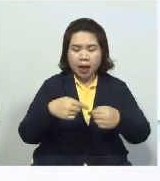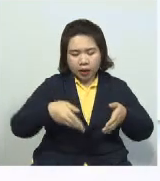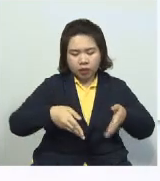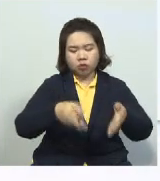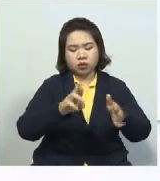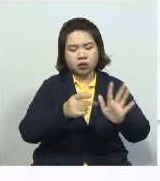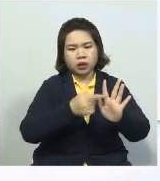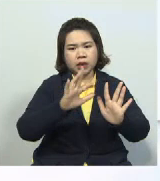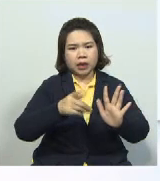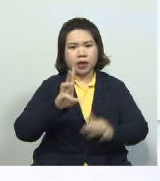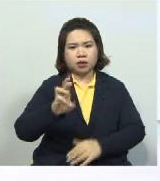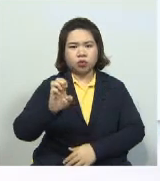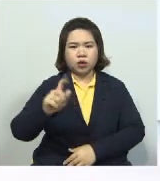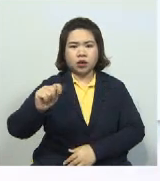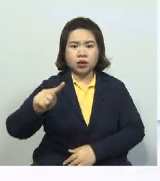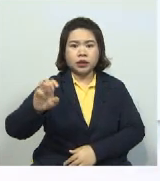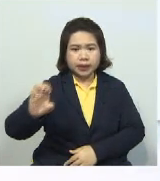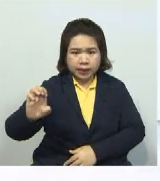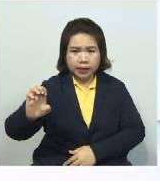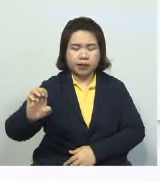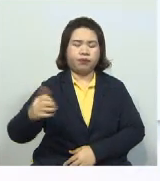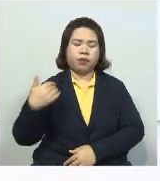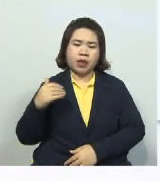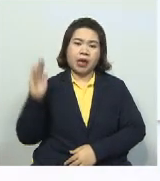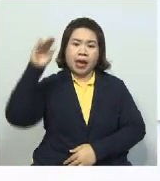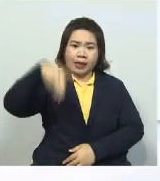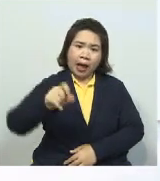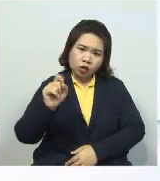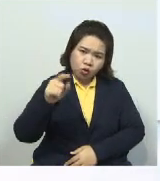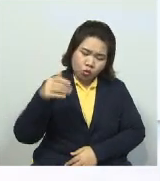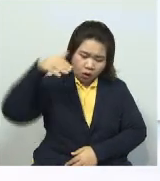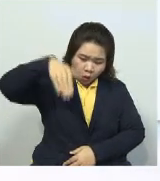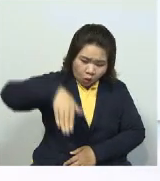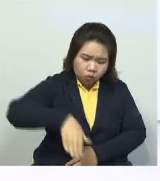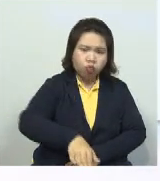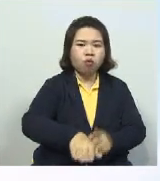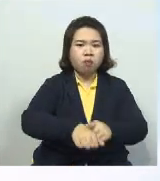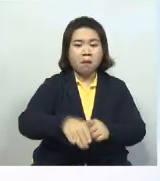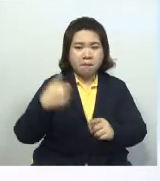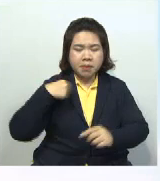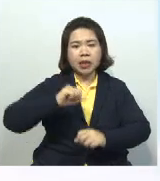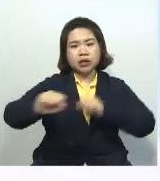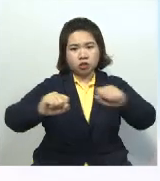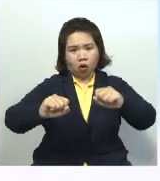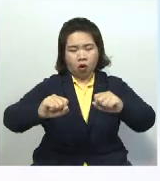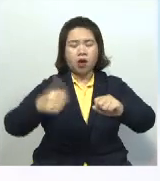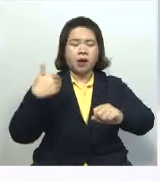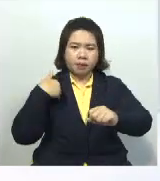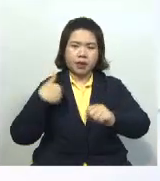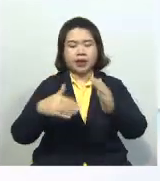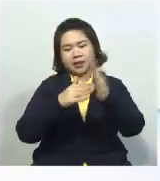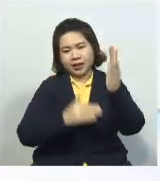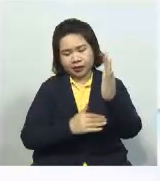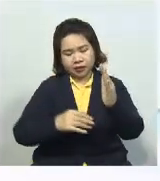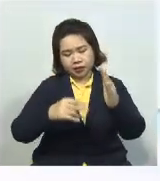ถนนเพชรบุรีหรือลงด่วนมาลงที่ด่วนยมราชตรงเนี้ยก็มีทางเลือก2ทางก็คือจะข้ามสะพานพระราม8